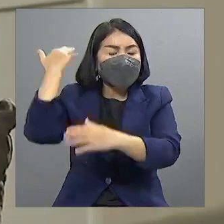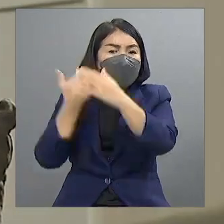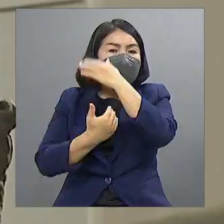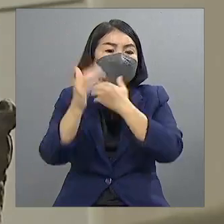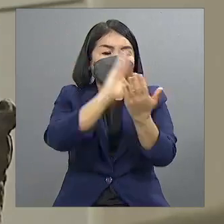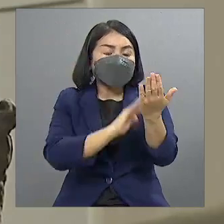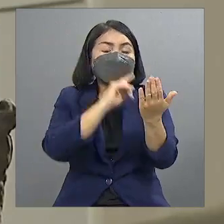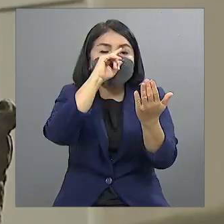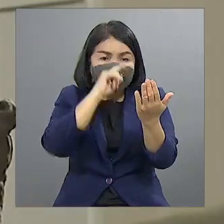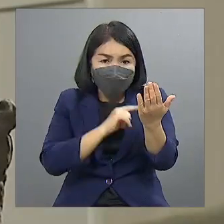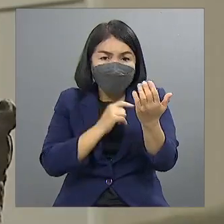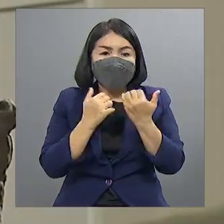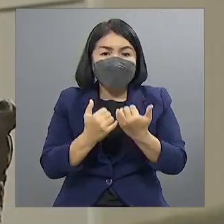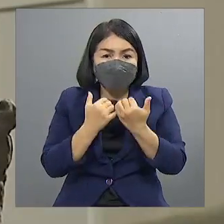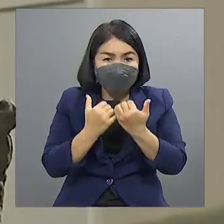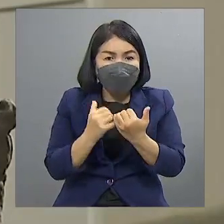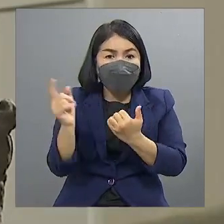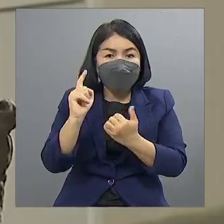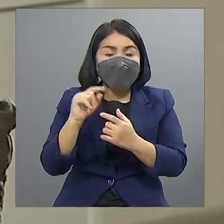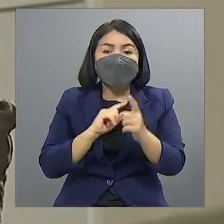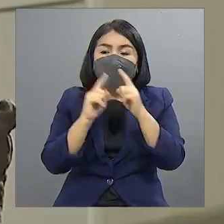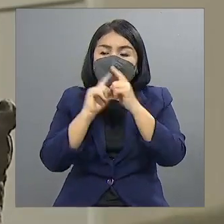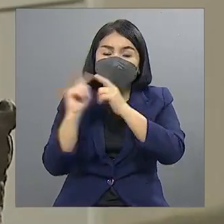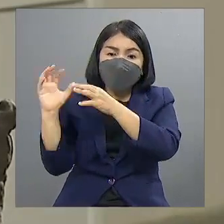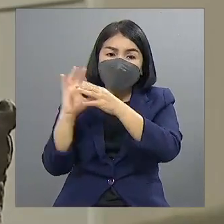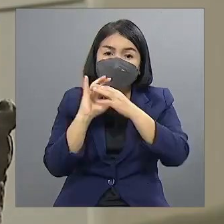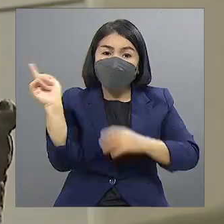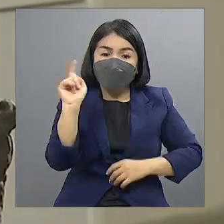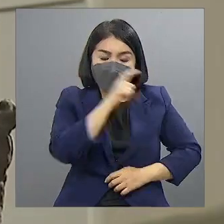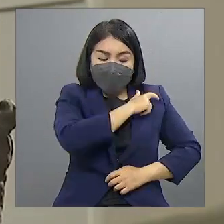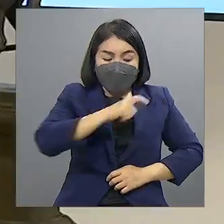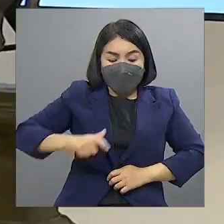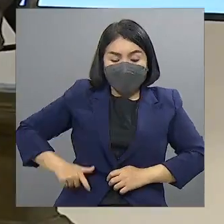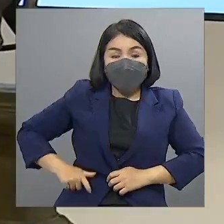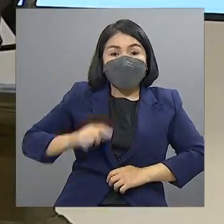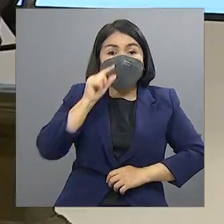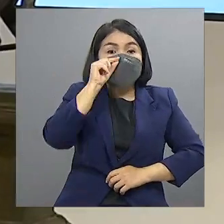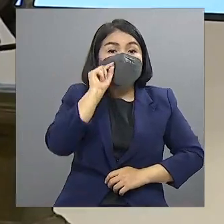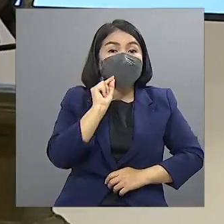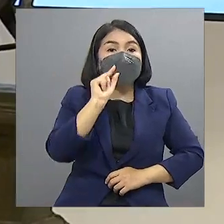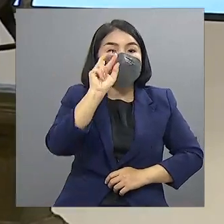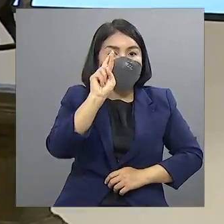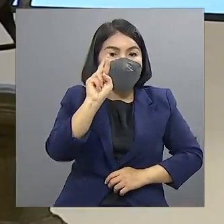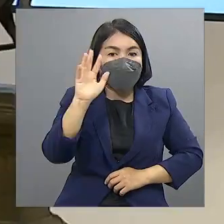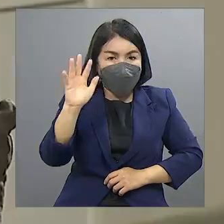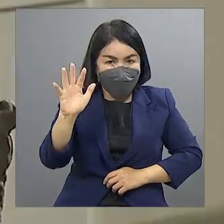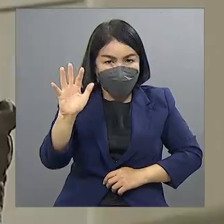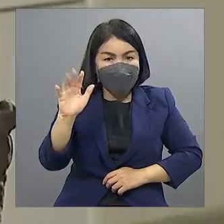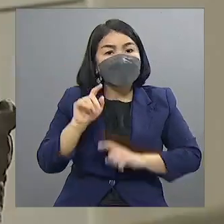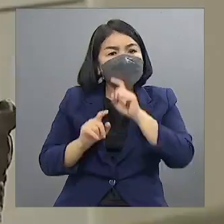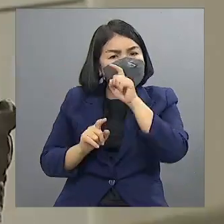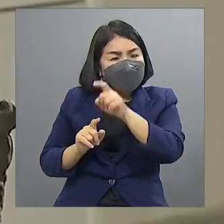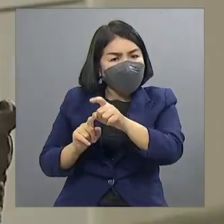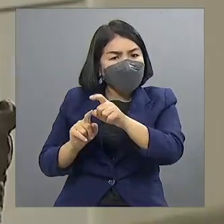ครับถ้าพูดถึงพระบาทสมเด็จพระจุลจอมเกล้าเจ้าอยู่หัวรัชกาลที่5อาจารย์ครับในฐานะที่เป็นนักประวัติศาสตร์อาจารย์นึกถึงสิ่งใดบ้างครับ เรา